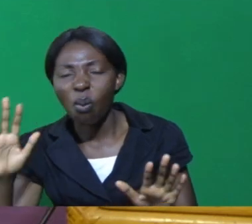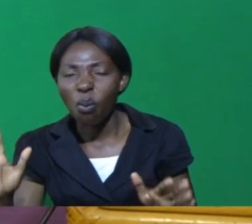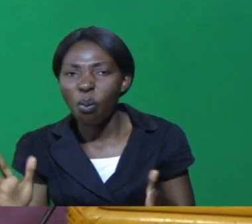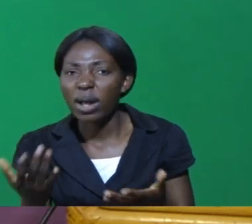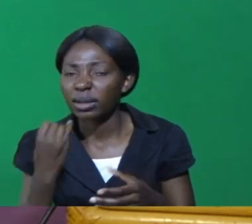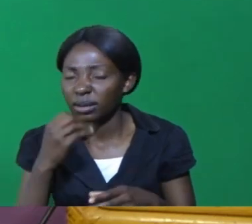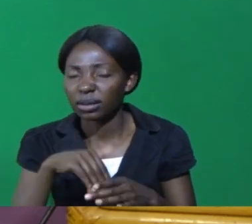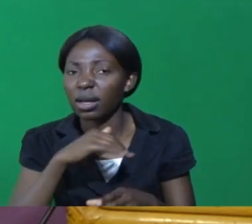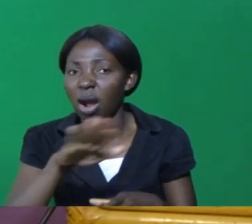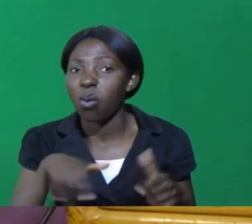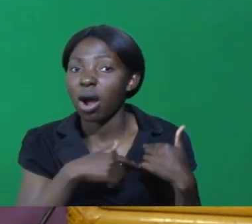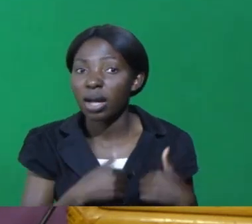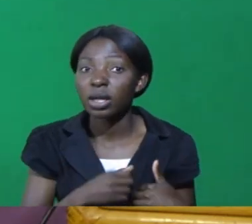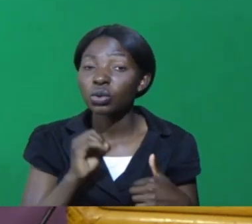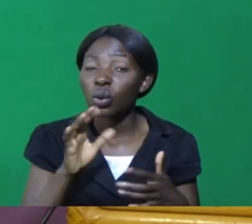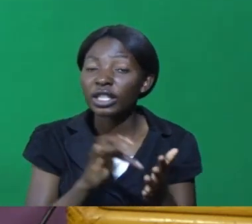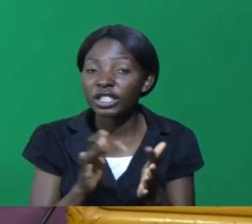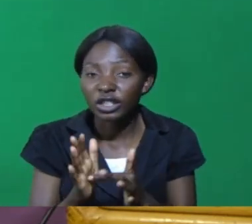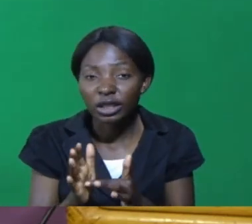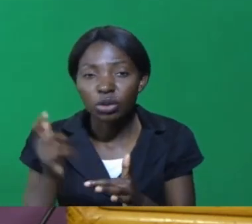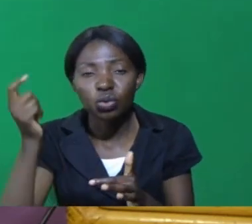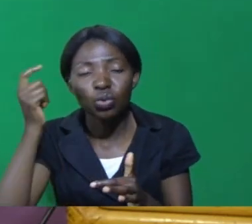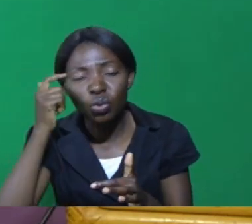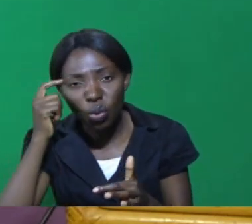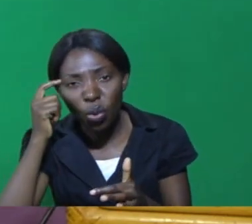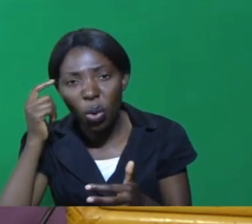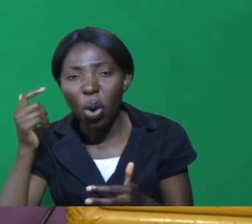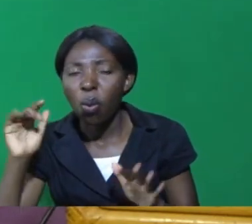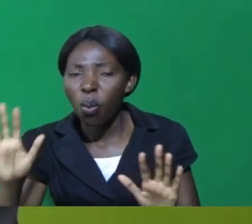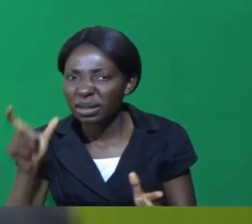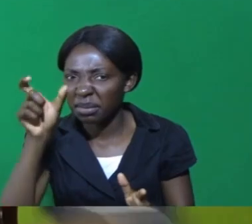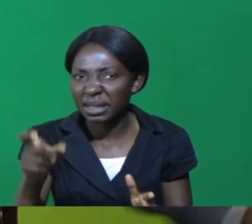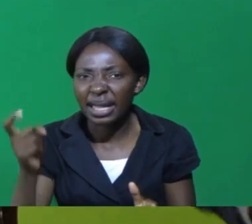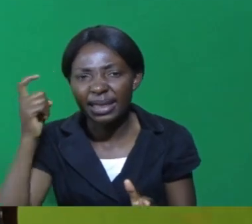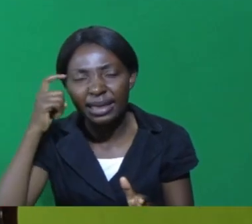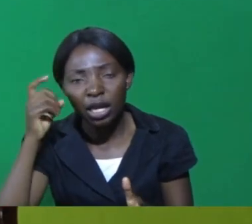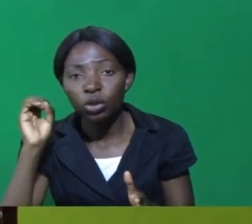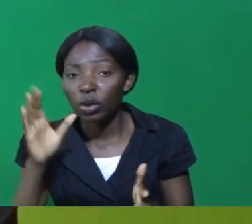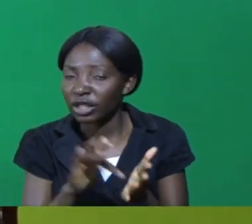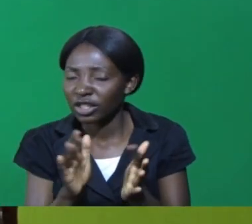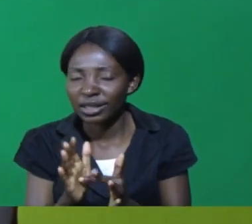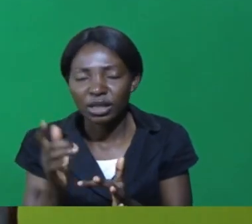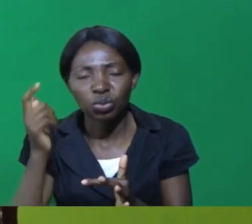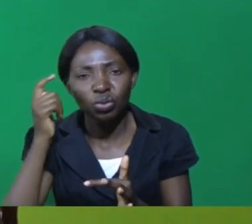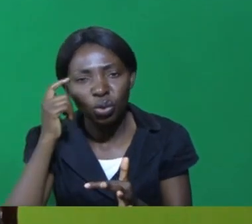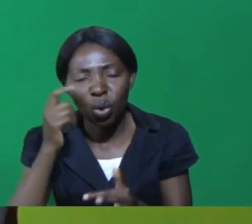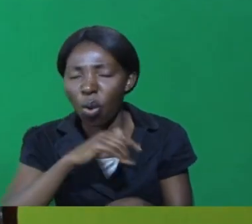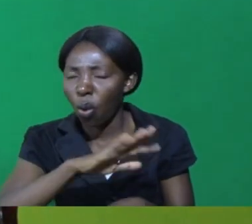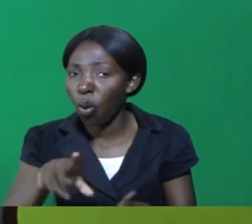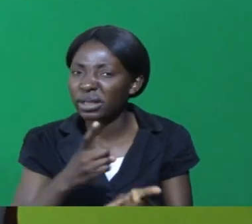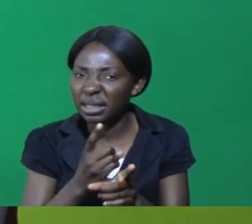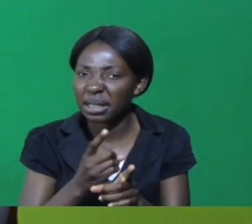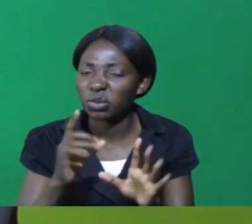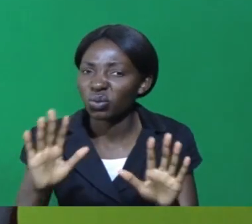hanzi Jesu aiziva zviri mumunhu nezvinenge zvichifungwa nevanhu. Kureva kuti vadzidzi vake vese aiziva zvavanofunga including na